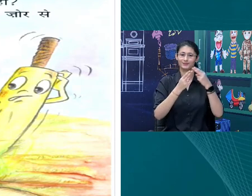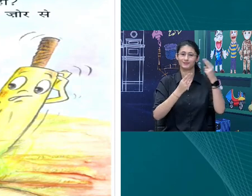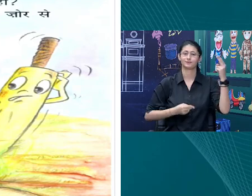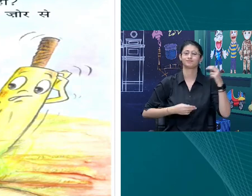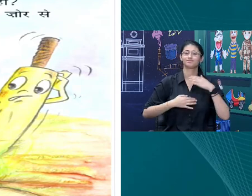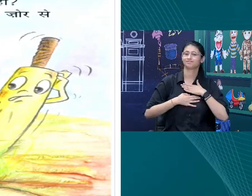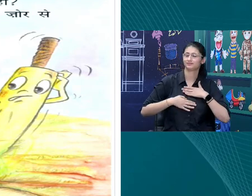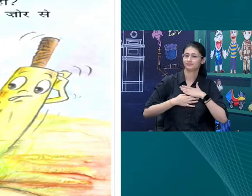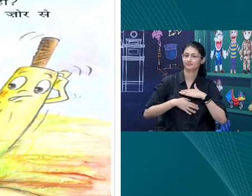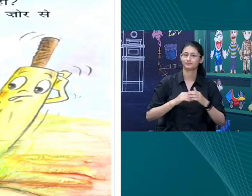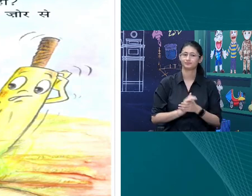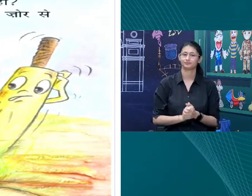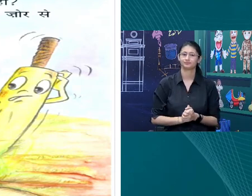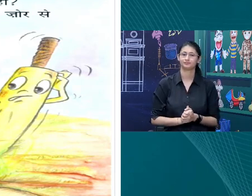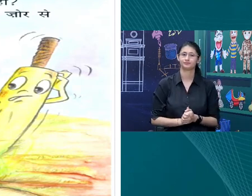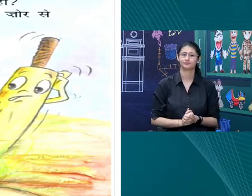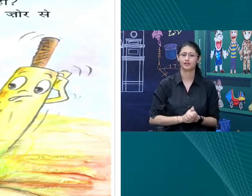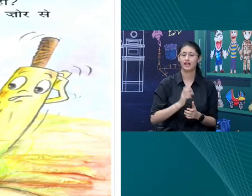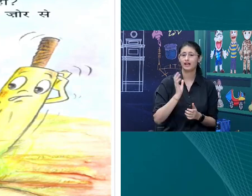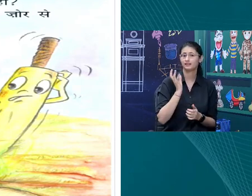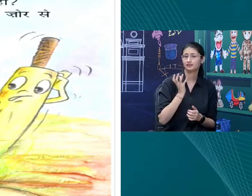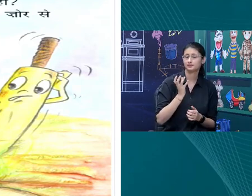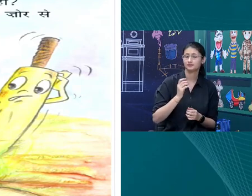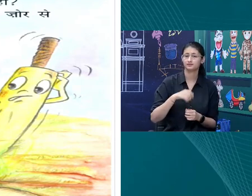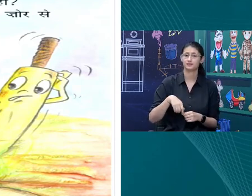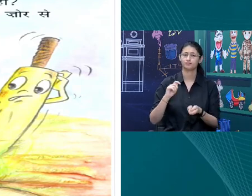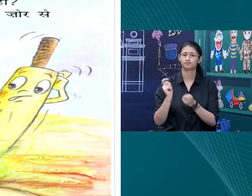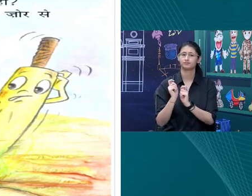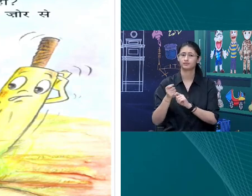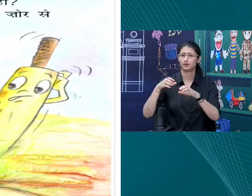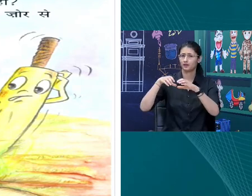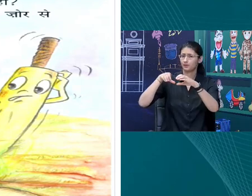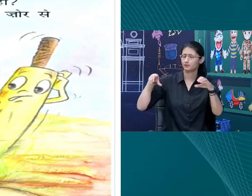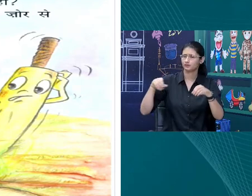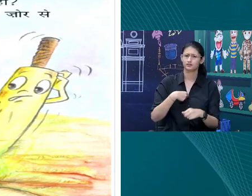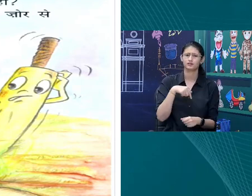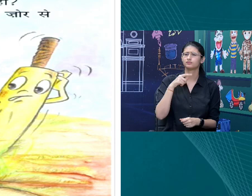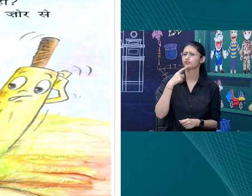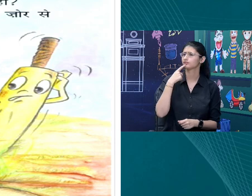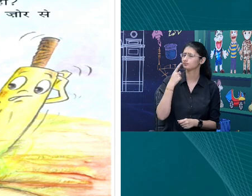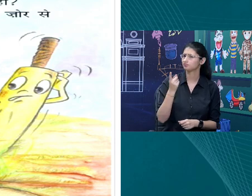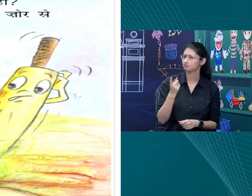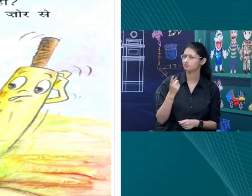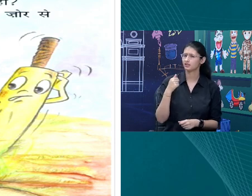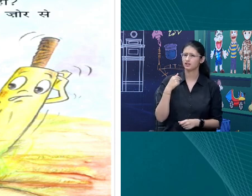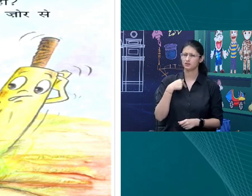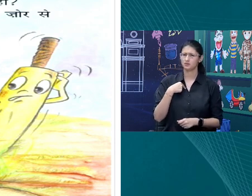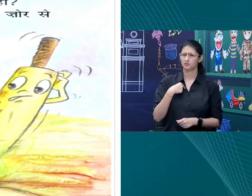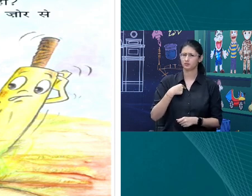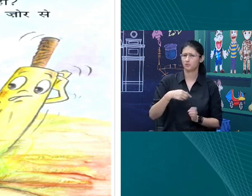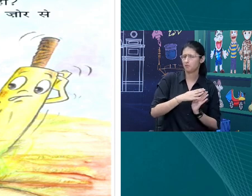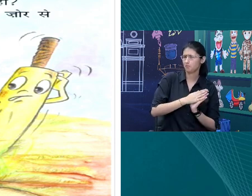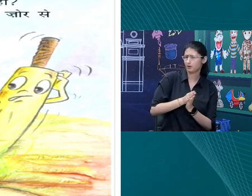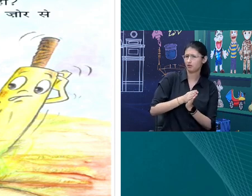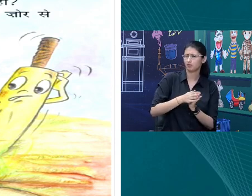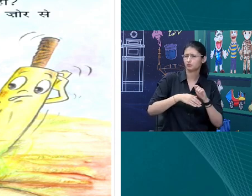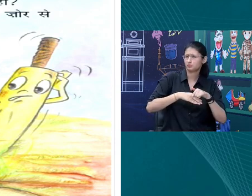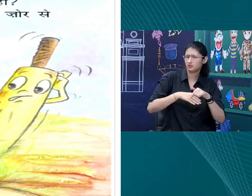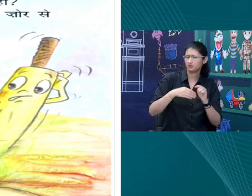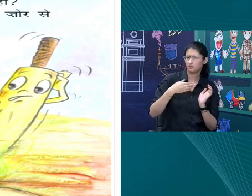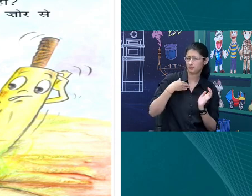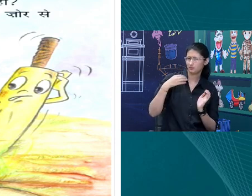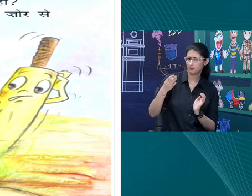बल्ले से कहा तुम मुझे क्यों मारते हो बल्ले ने कहा मारु नहीं तो